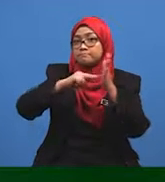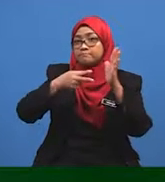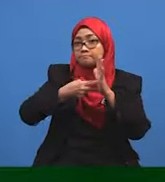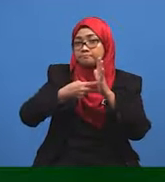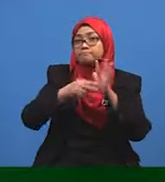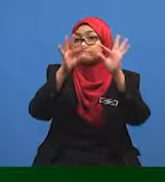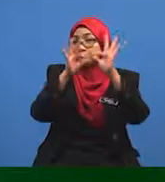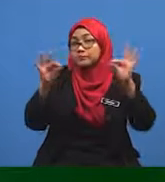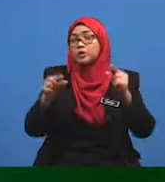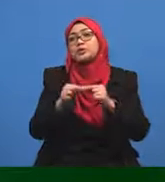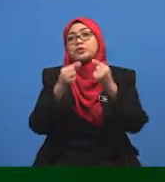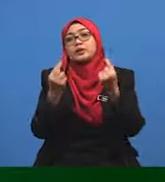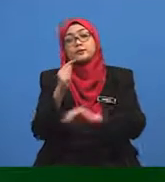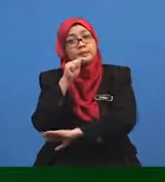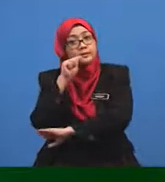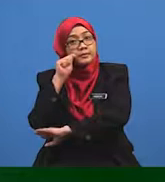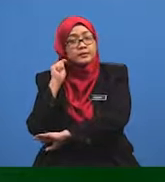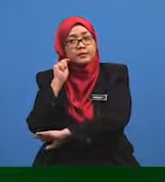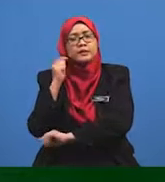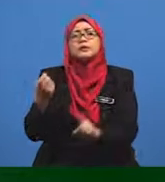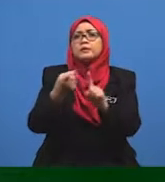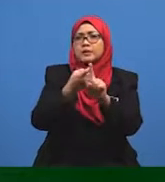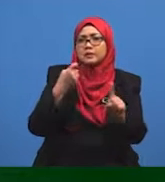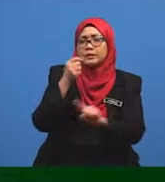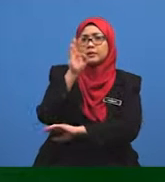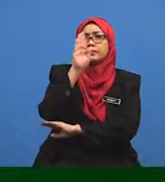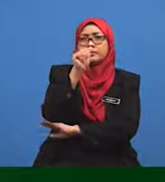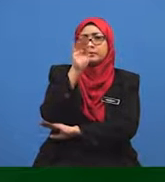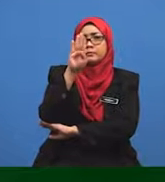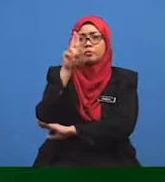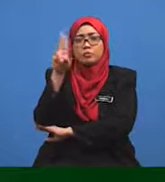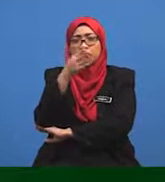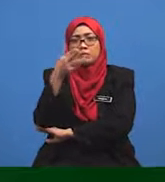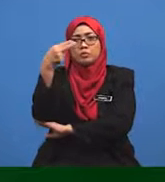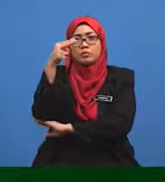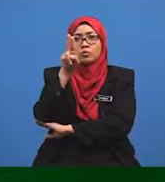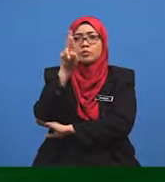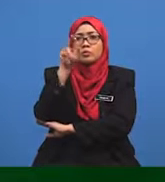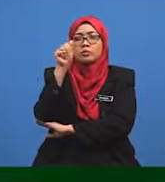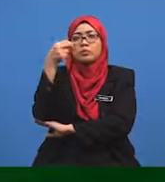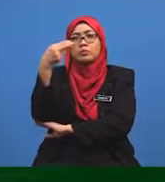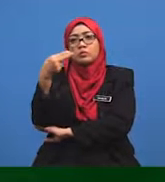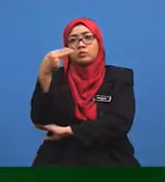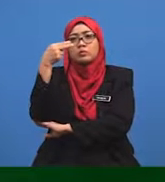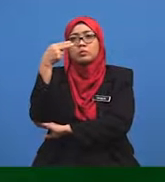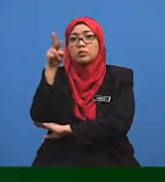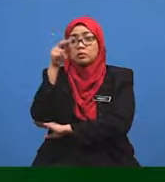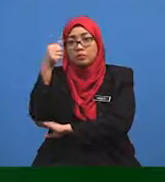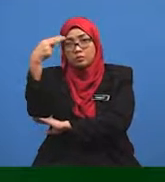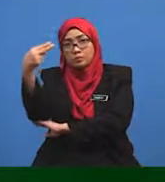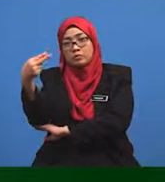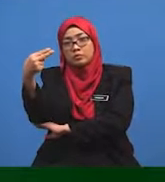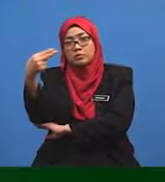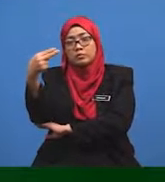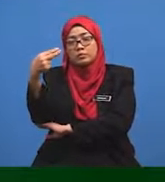murid-murid? Maksudnya ialah daripada Abu Hurairah radhiyallahu anhu, daripada Nabi Muhammad sallallahu